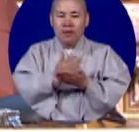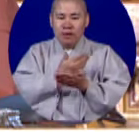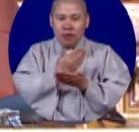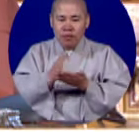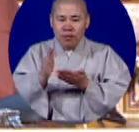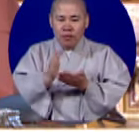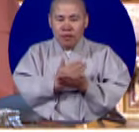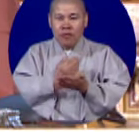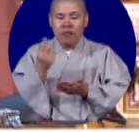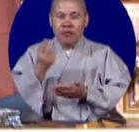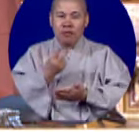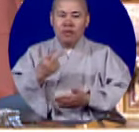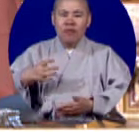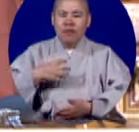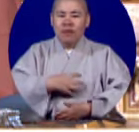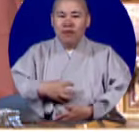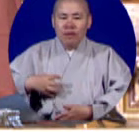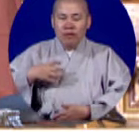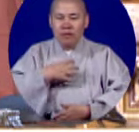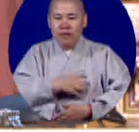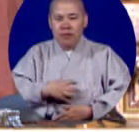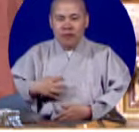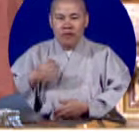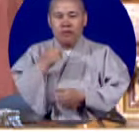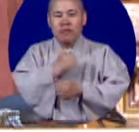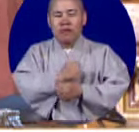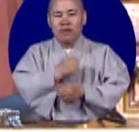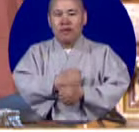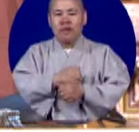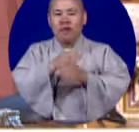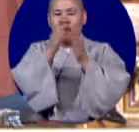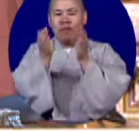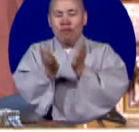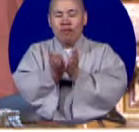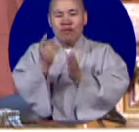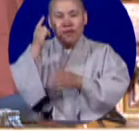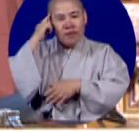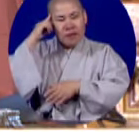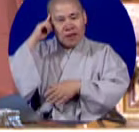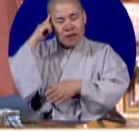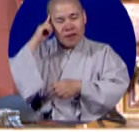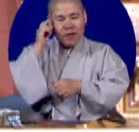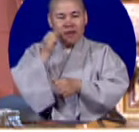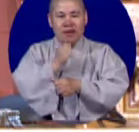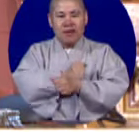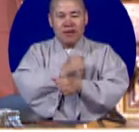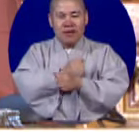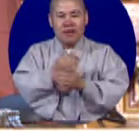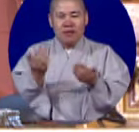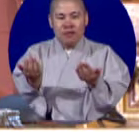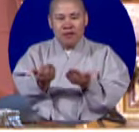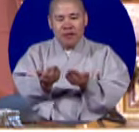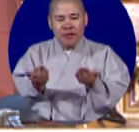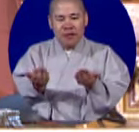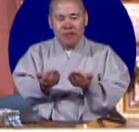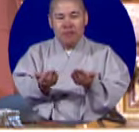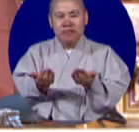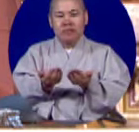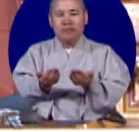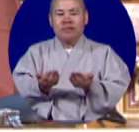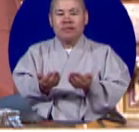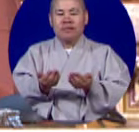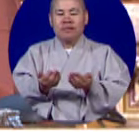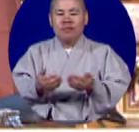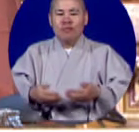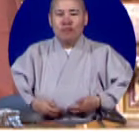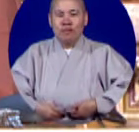분별하고 걱정하고 근심하고 이게 전부 생각이 하는 일이 생각이 하는 짓들이 그래요. 그건 아무